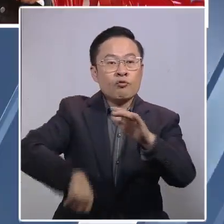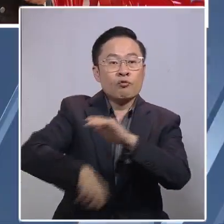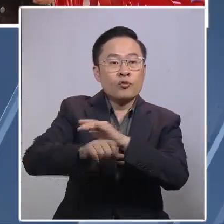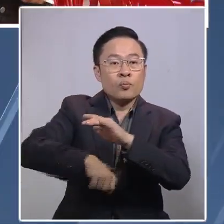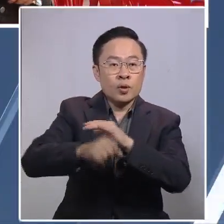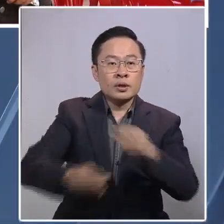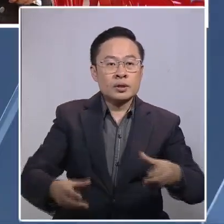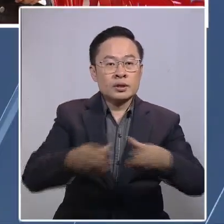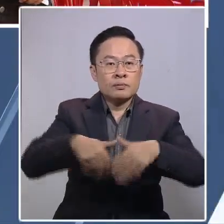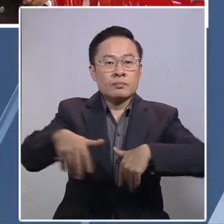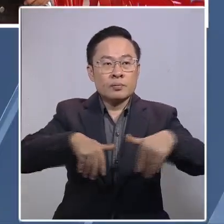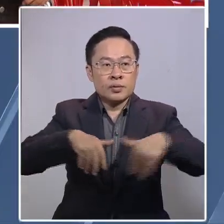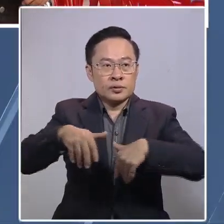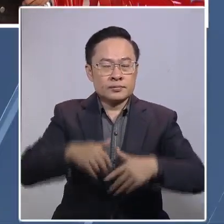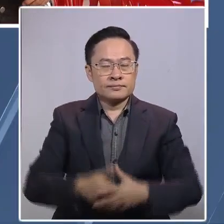ื้นที่ครับคุณพัฒนาใดคุณบริษัทครับ